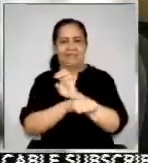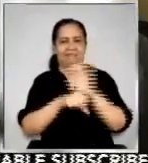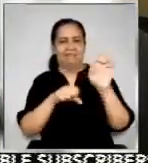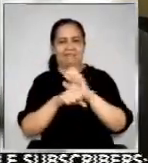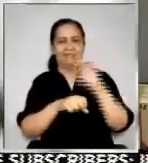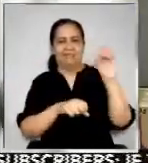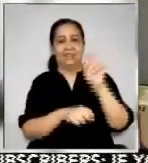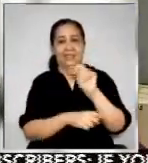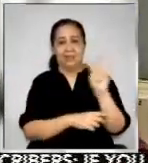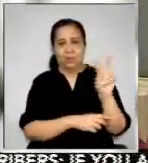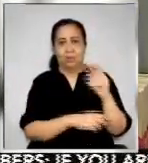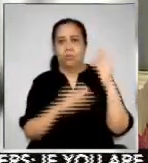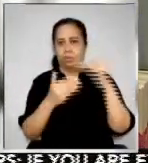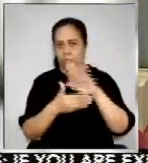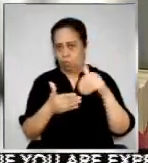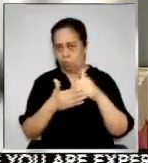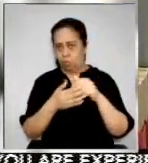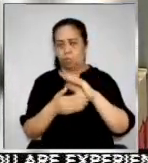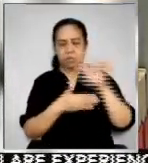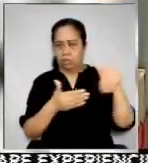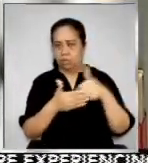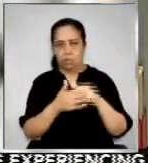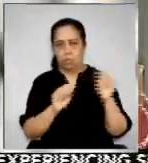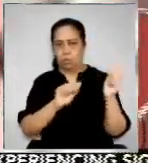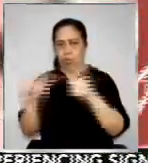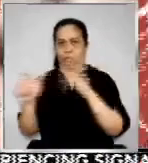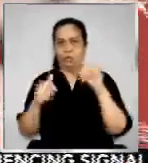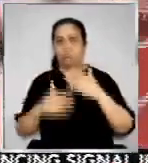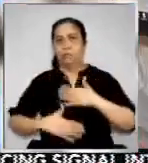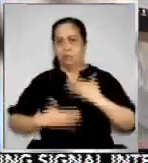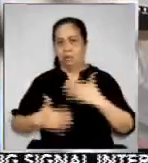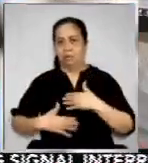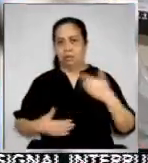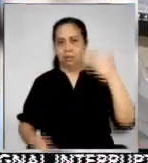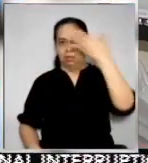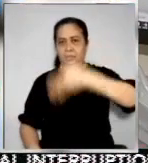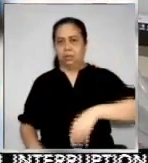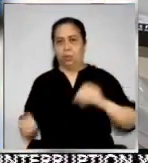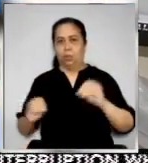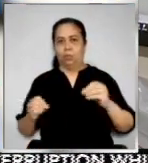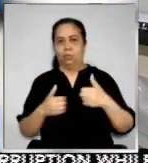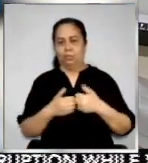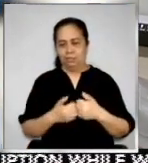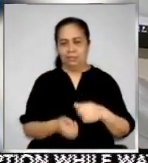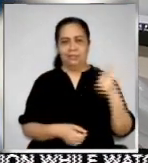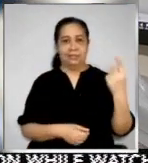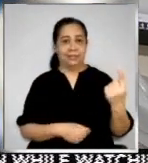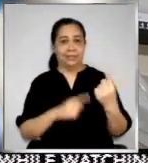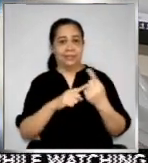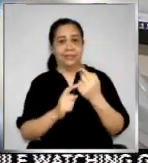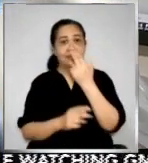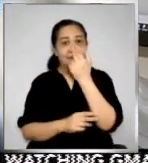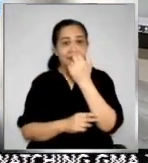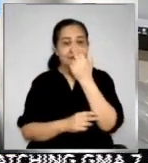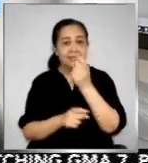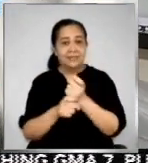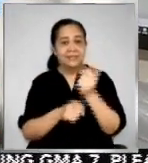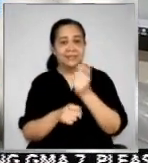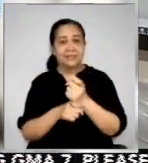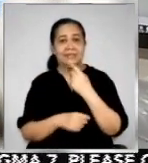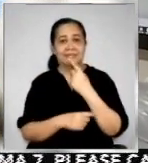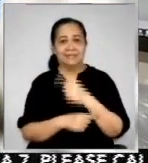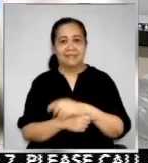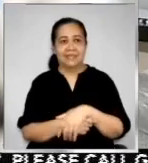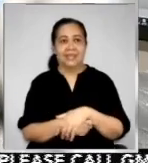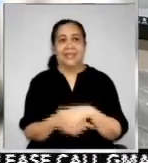Sana all. Sana all po, para sumaya naman kaming mga single. Ang isang angto, pabiru pang sinabing, bege na men,